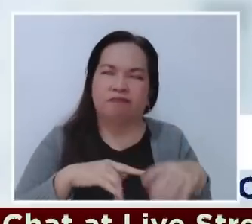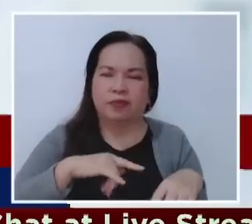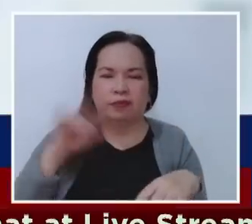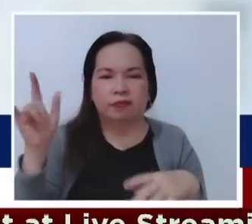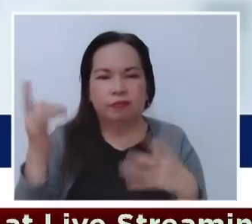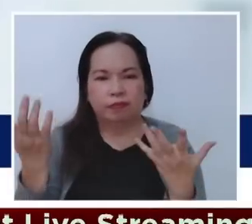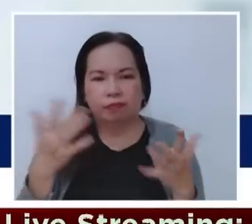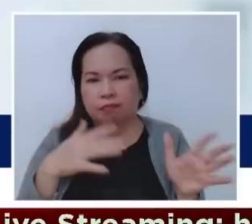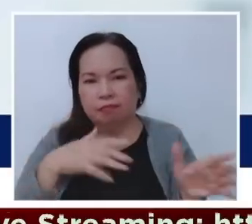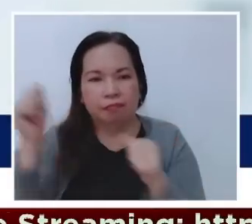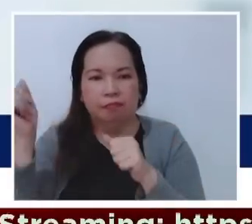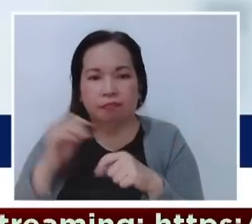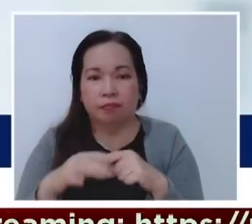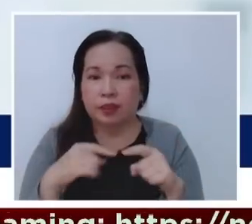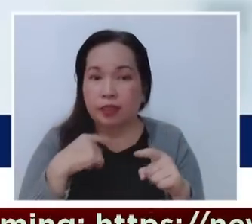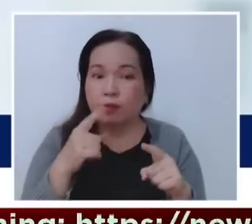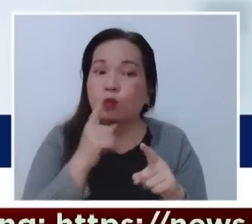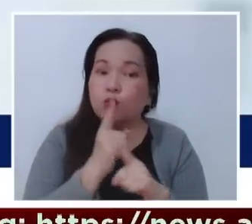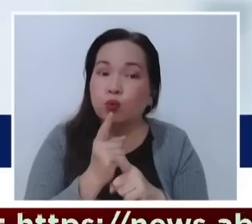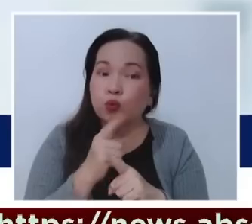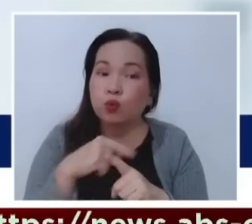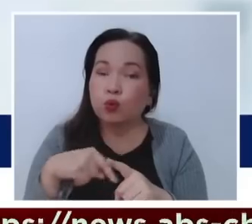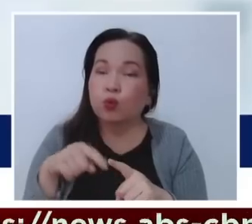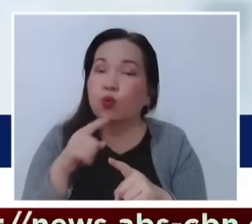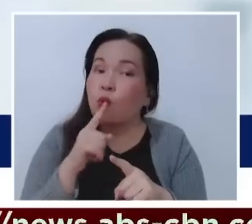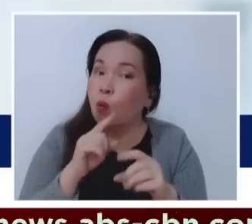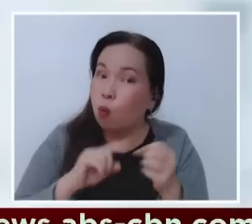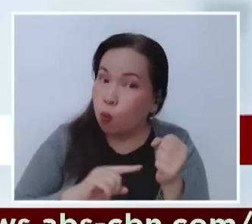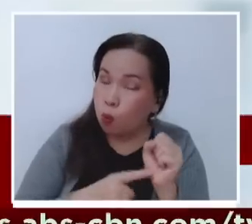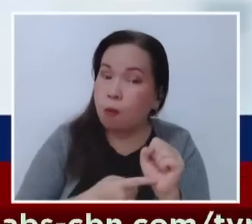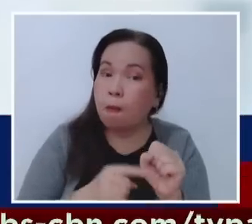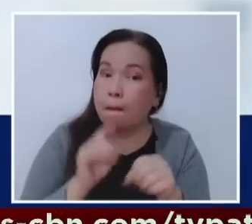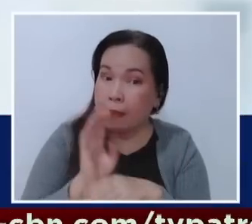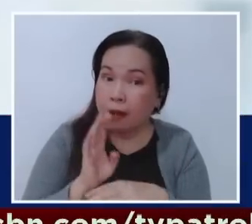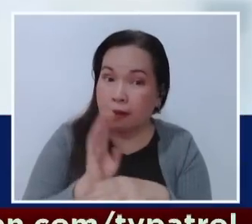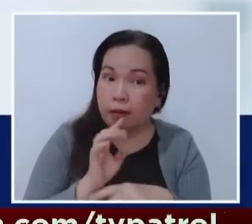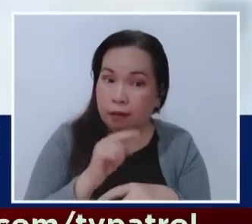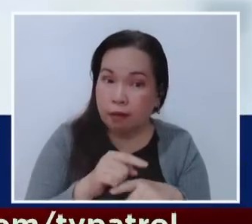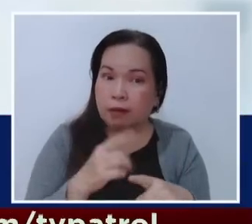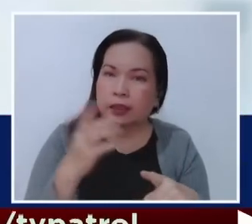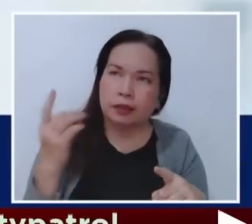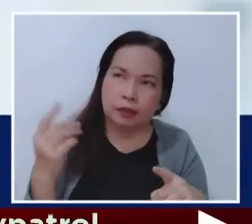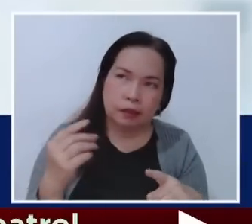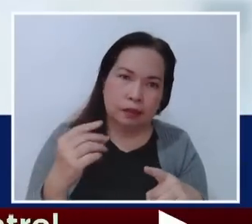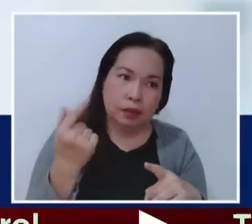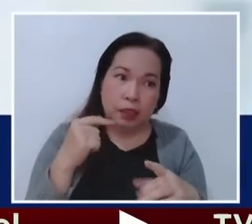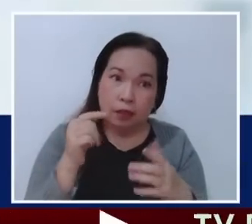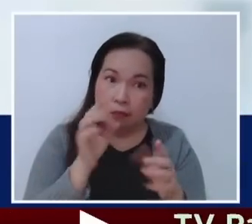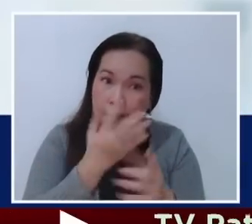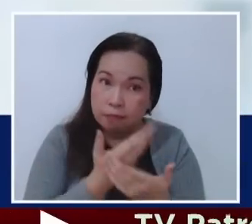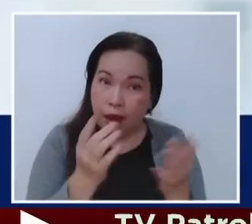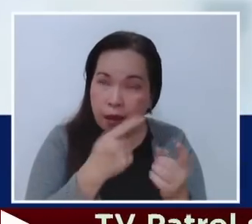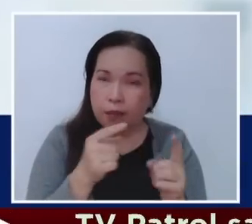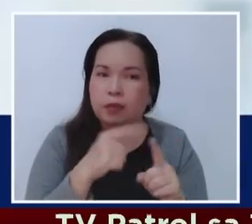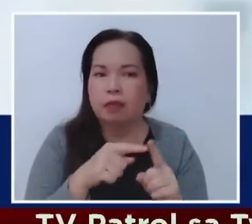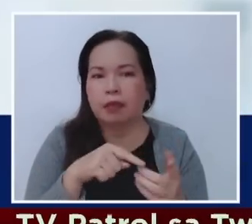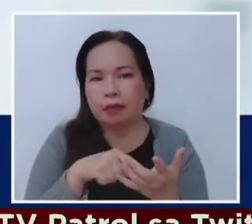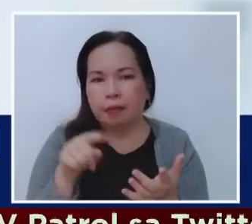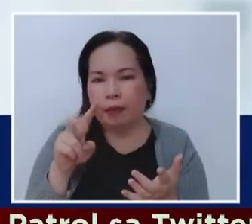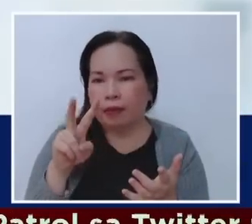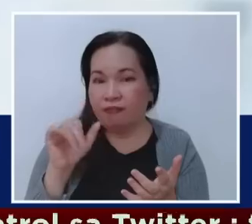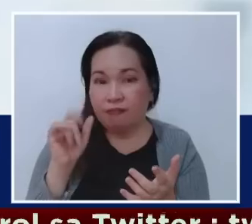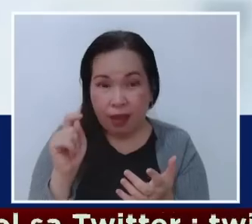yun napunta sa mga legitimate businesses, edi nakapagbayad sana ng VAT, value-added